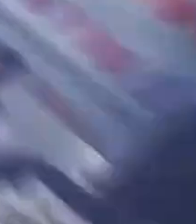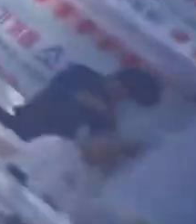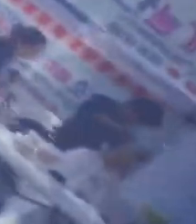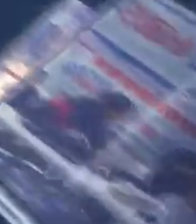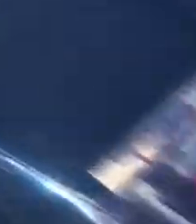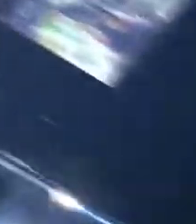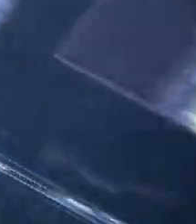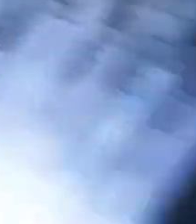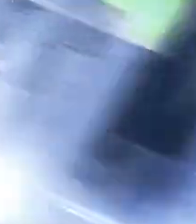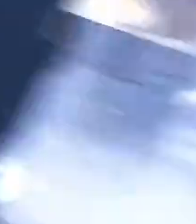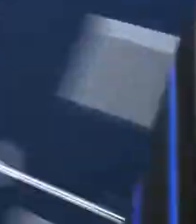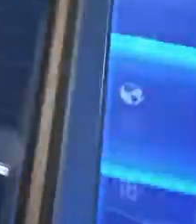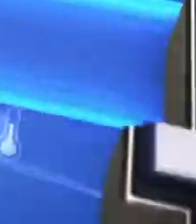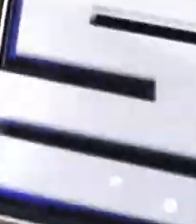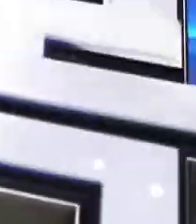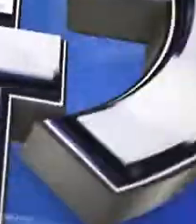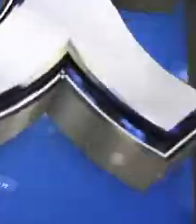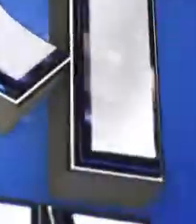으